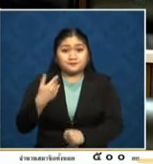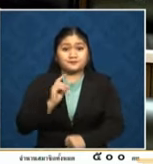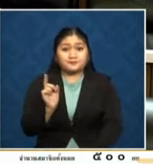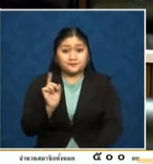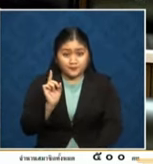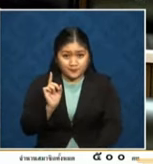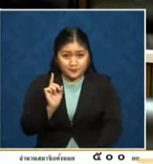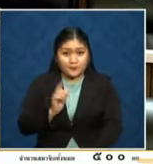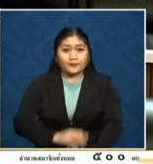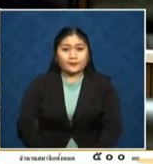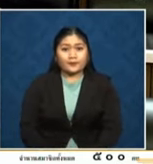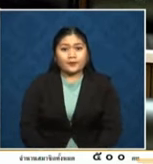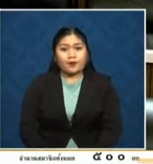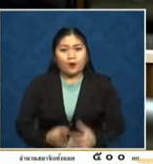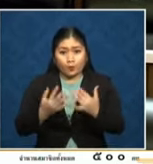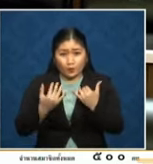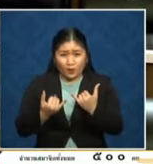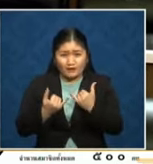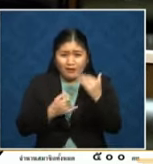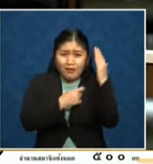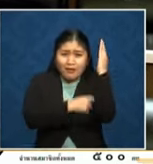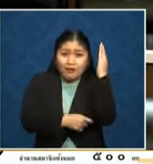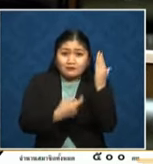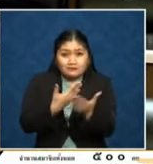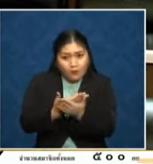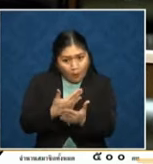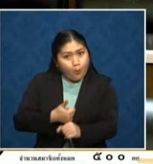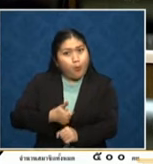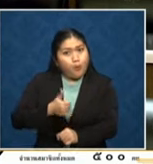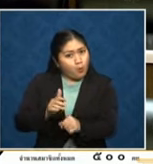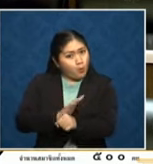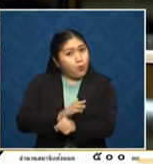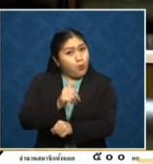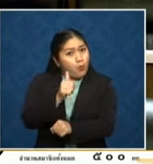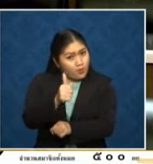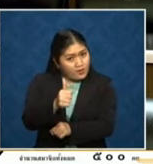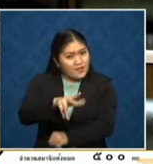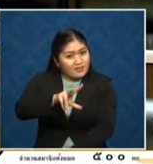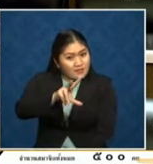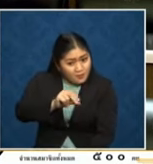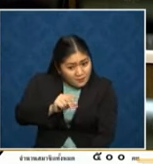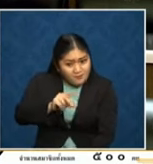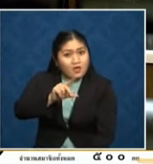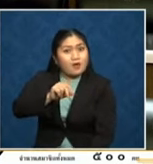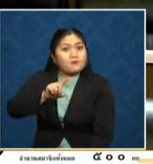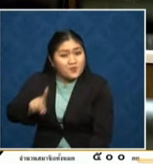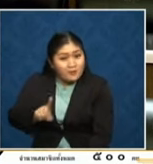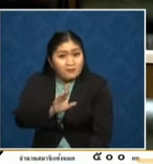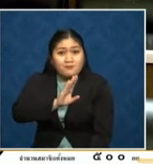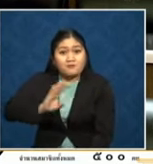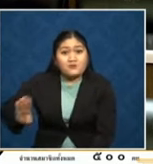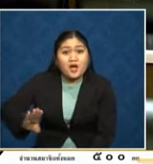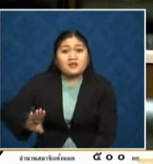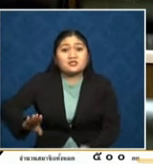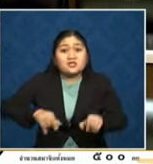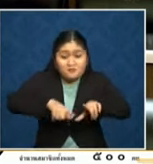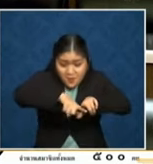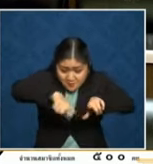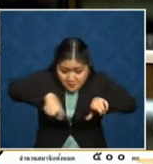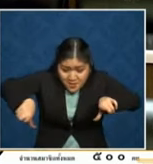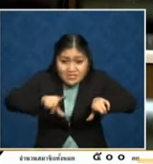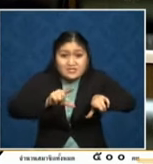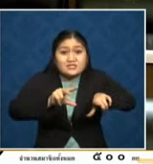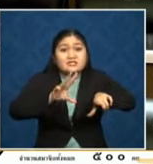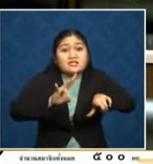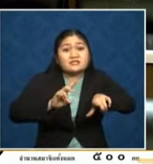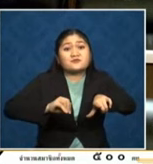กุลท่านประธานครับวันนี้ยางพาราราคาดีนะครับเห็น30-31บาทยางแผ่น74บาทแล้ว